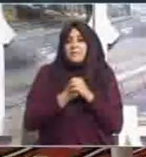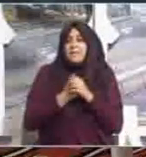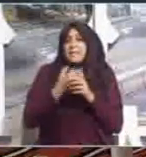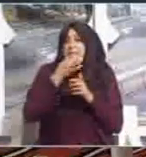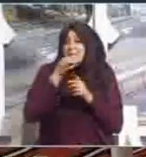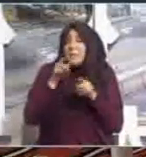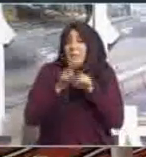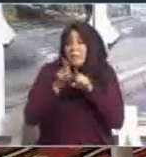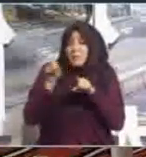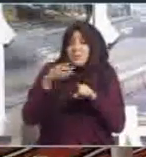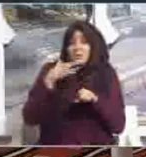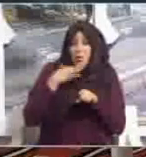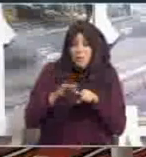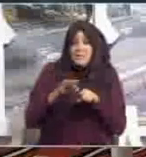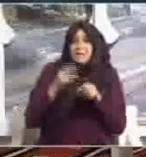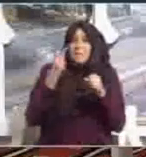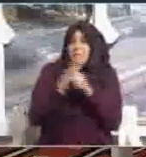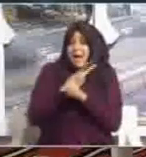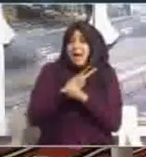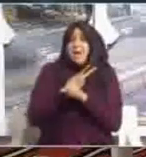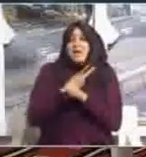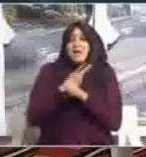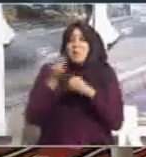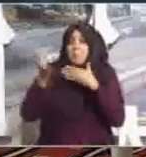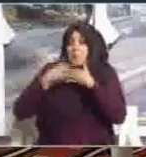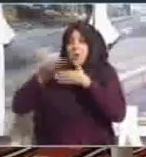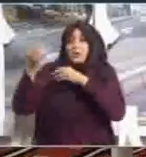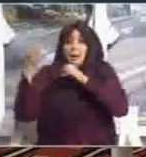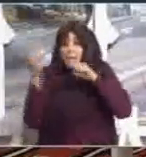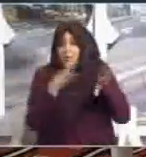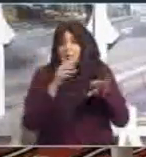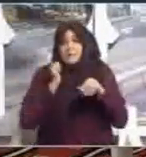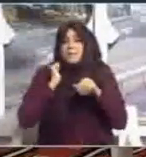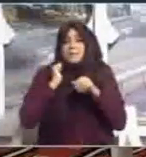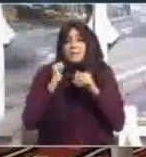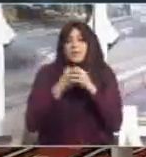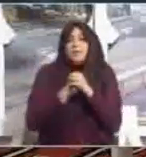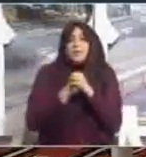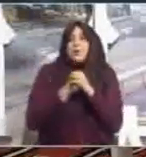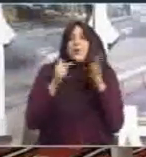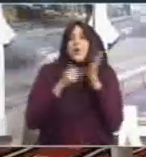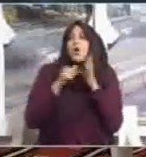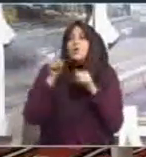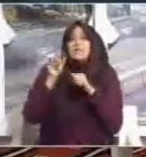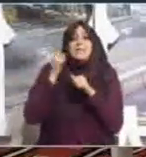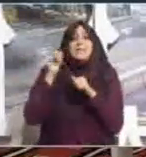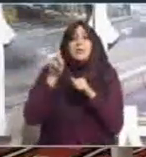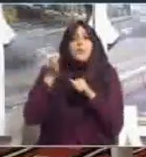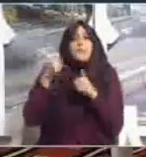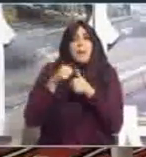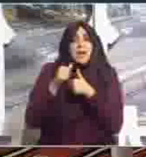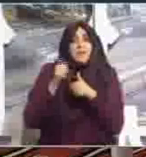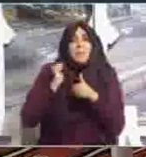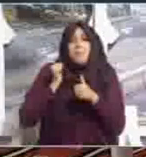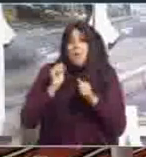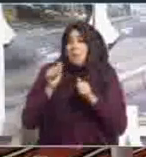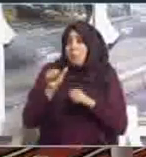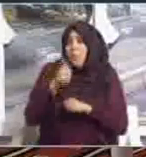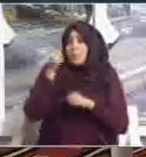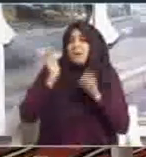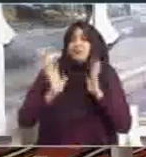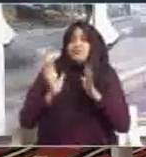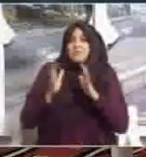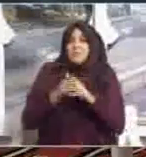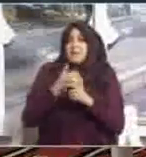وراهو خارج الطريق وراهو بمعنى يشتمها ويحقرها بصح كون يمرض هي اول واحد تروح تزور المسكين في المسجد. صحيح هاي قالت